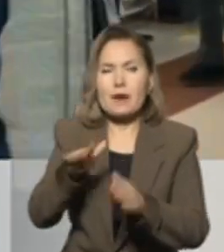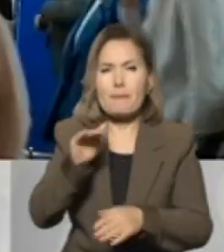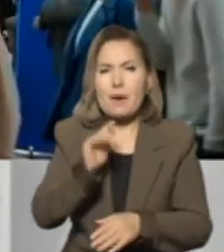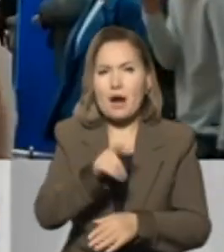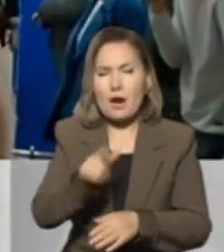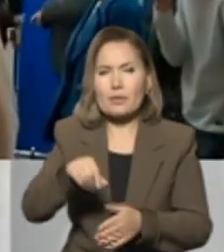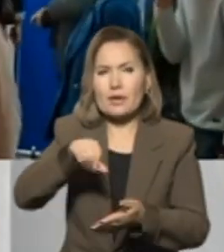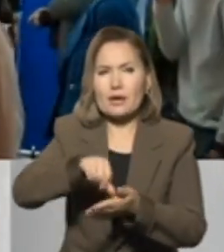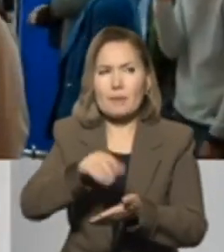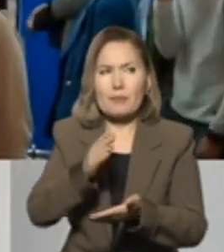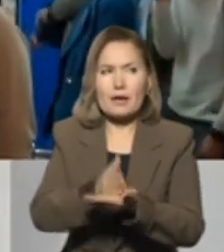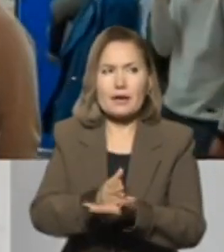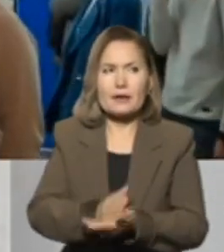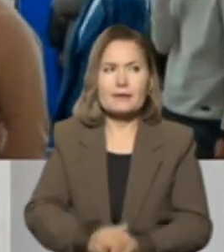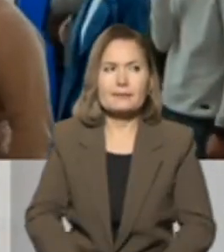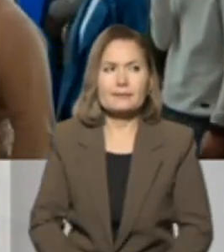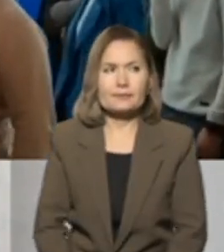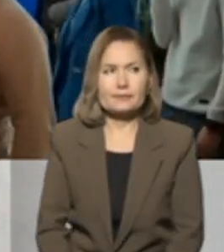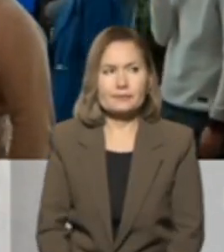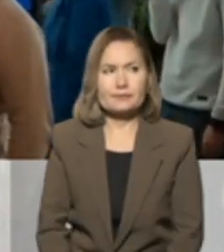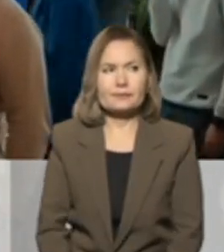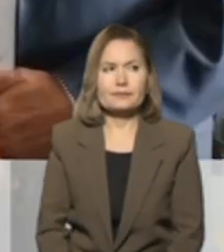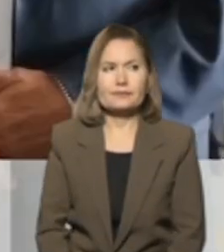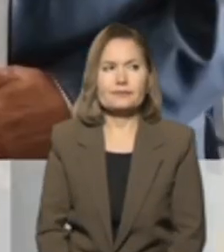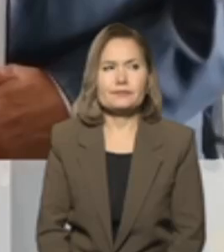мыңға жуық адам бар.